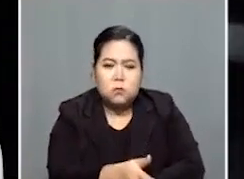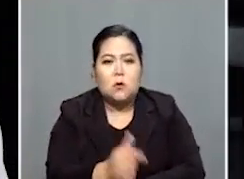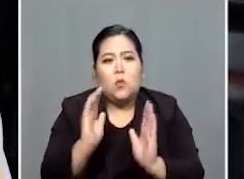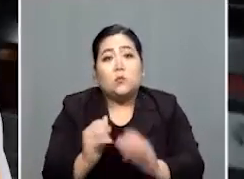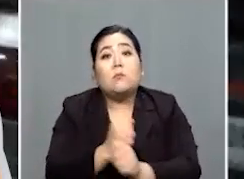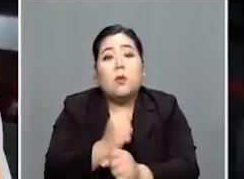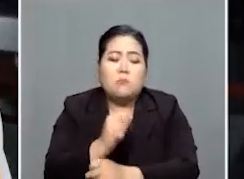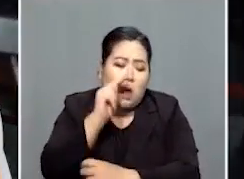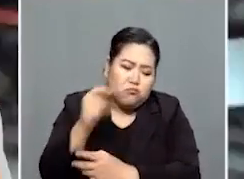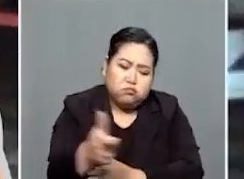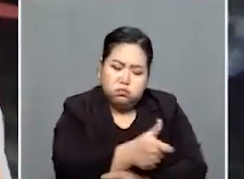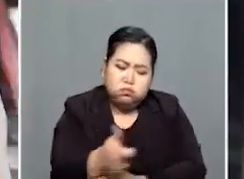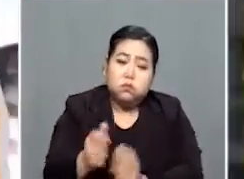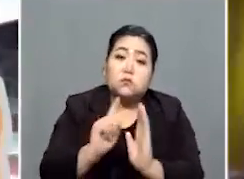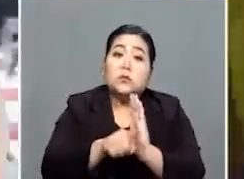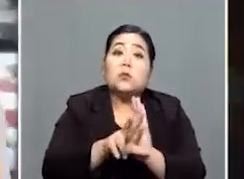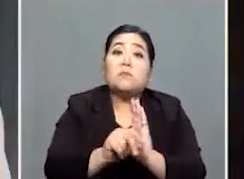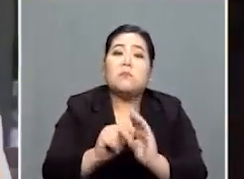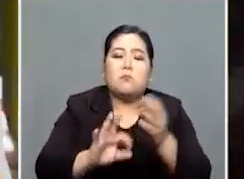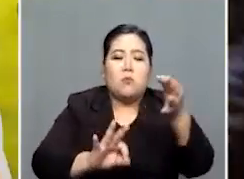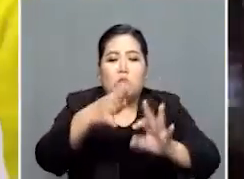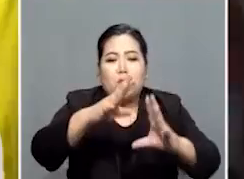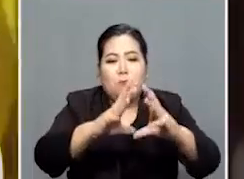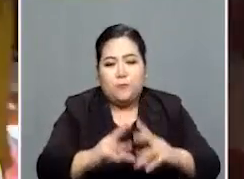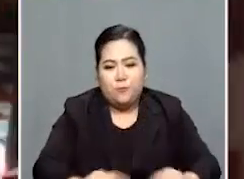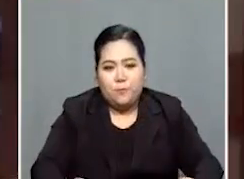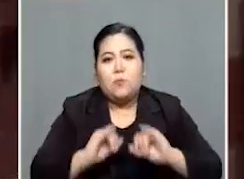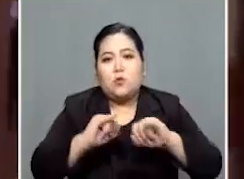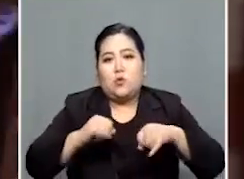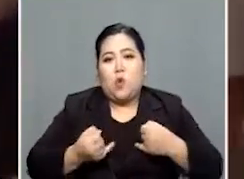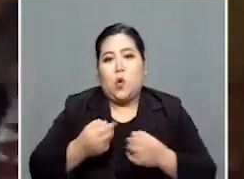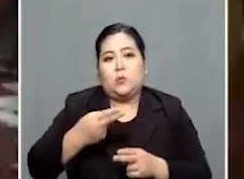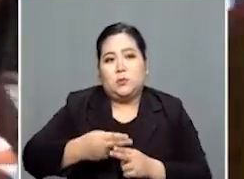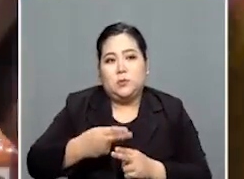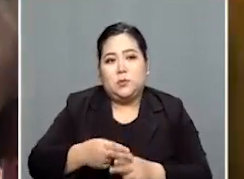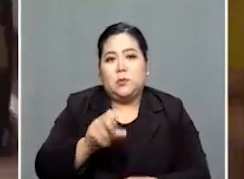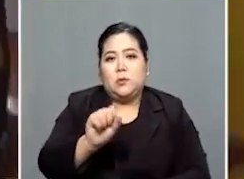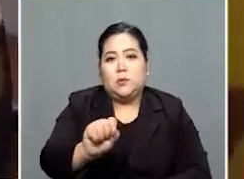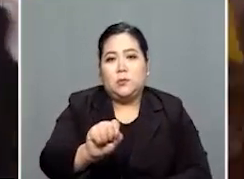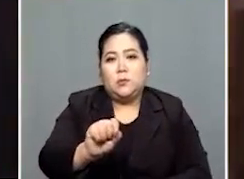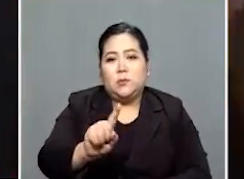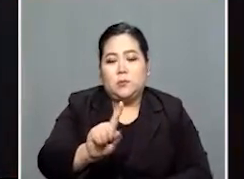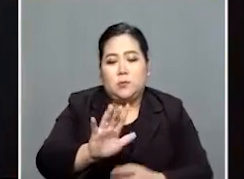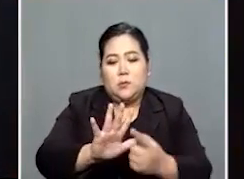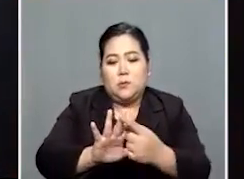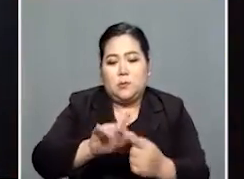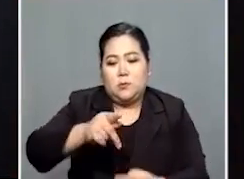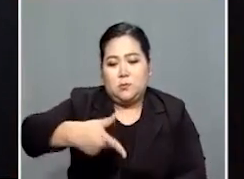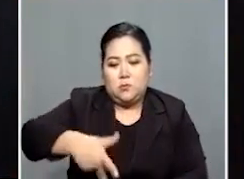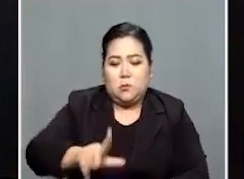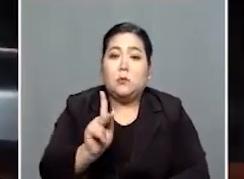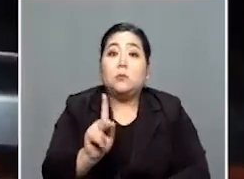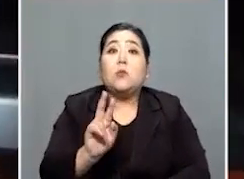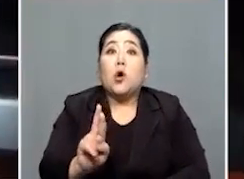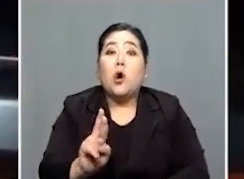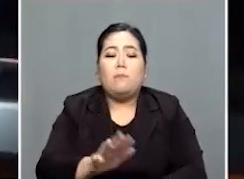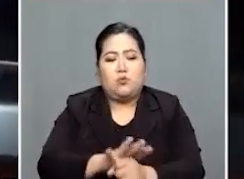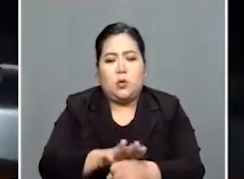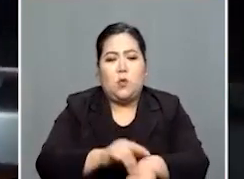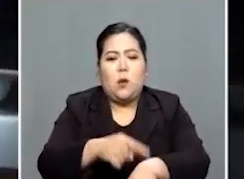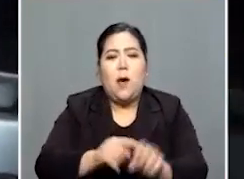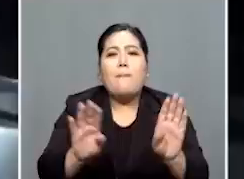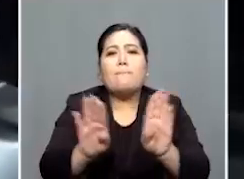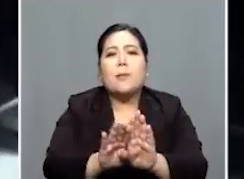ไว้ได้เจ้าของร้านคือคุณสุภกรเนี่ยนะคะเล่าให้ฟังว่าช่วงที่เกิดเหตุเป็นช่วงที่ร้านปิดไม่มีคนอยู่อาศั